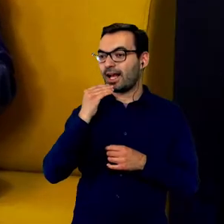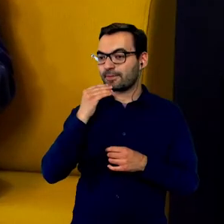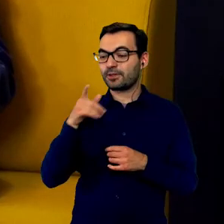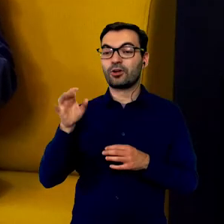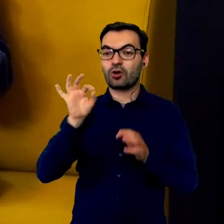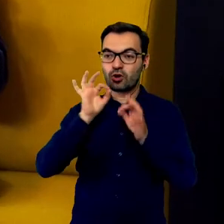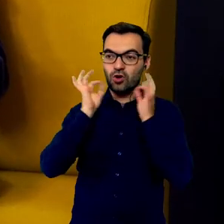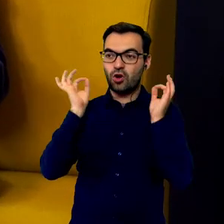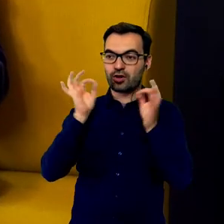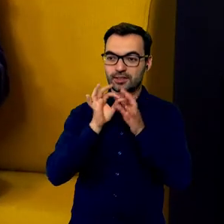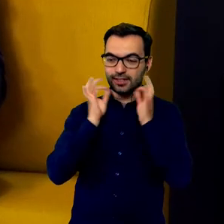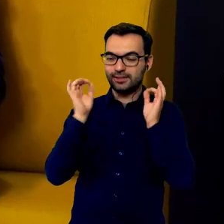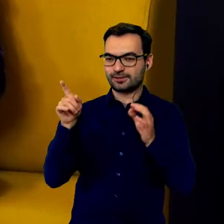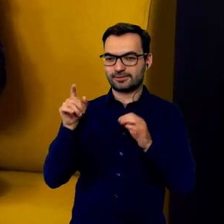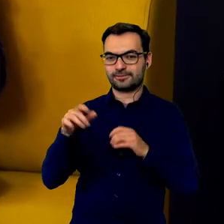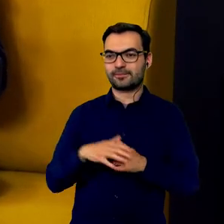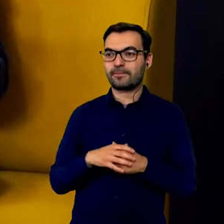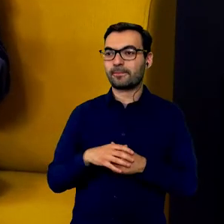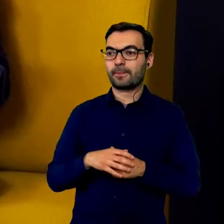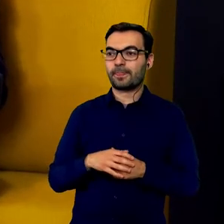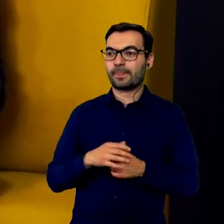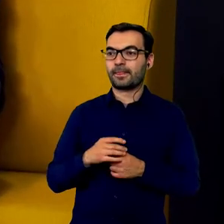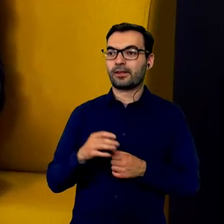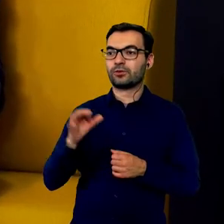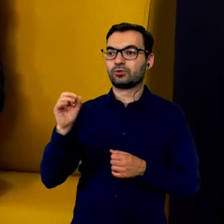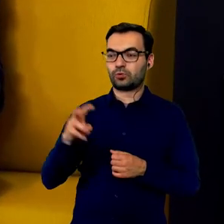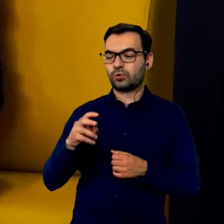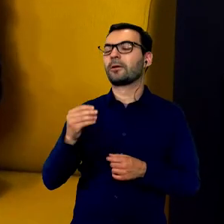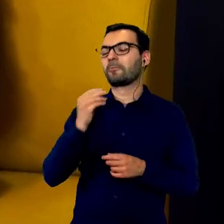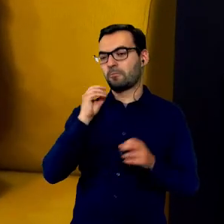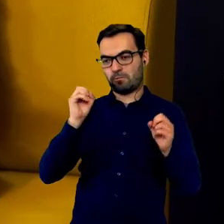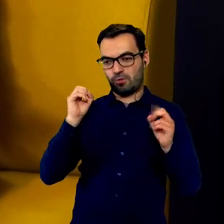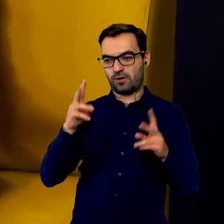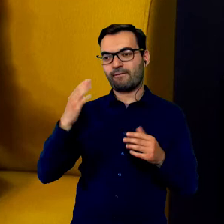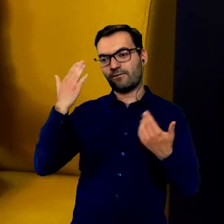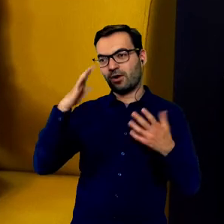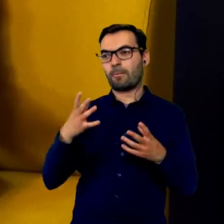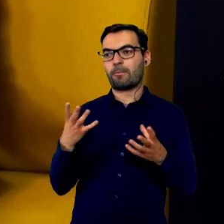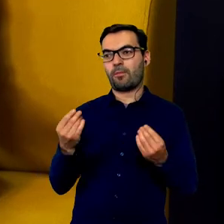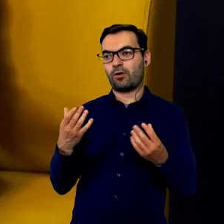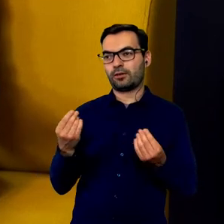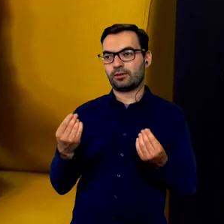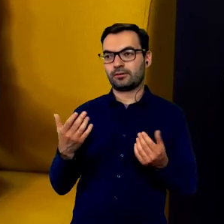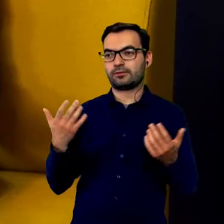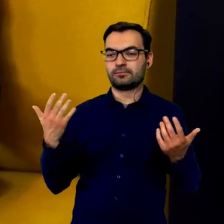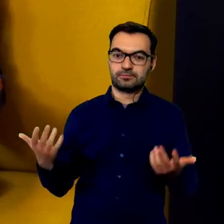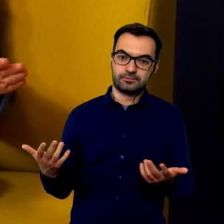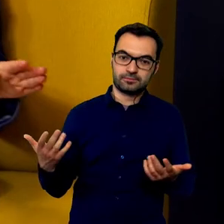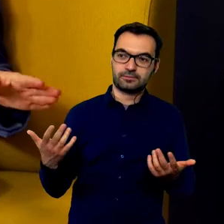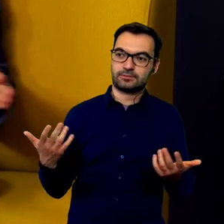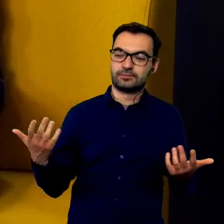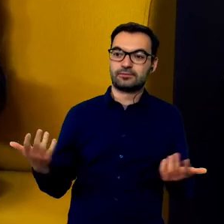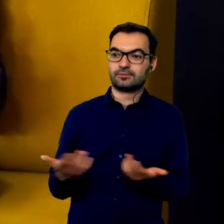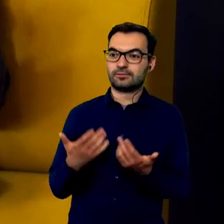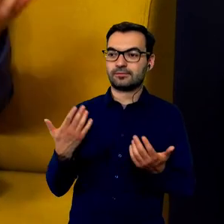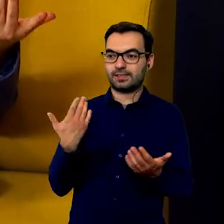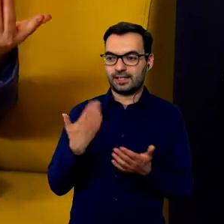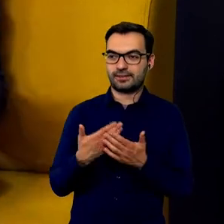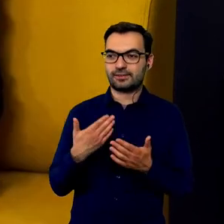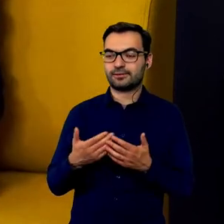To są koty, jak napisałam, które karmę suchą owszem, ale wolą mokrą. No więc to chyba świadczy